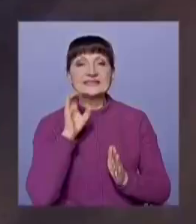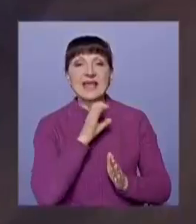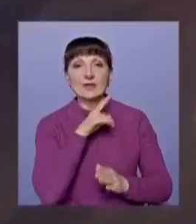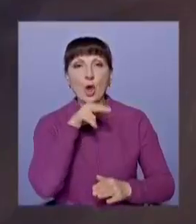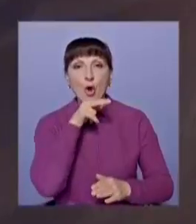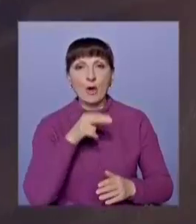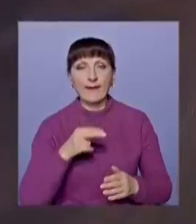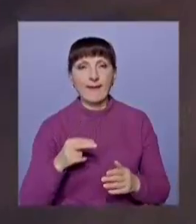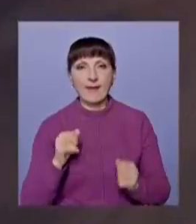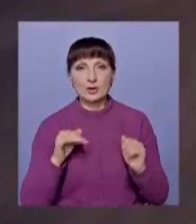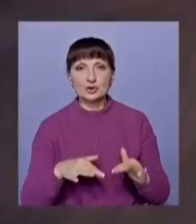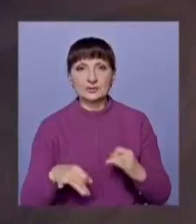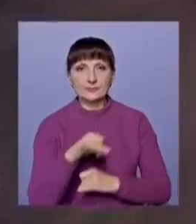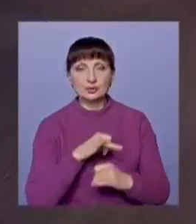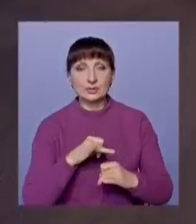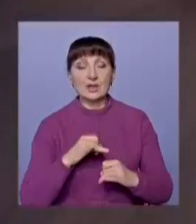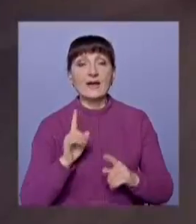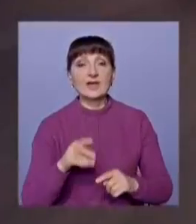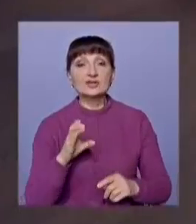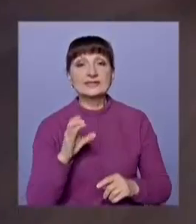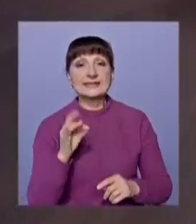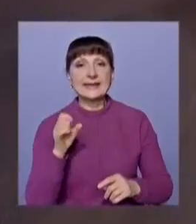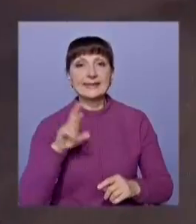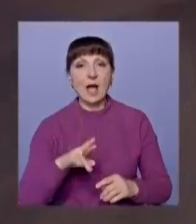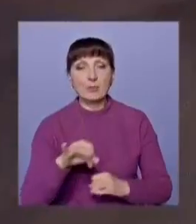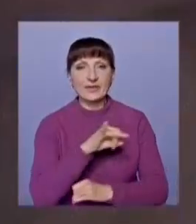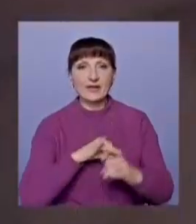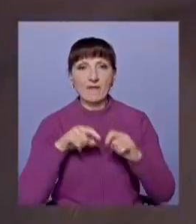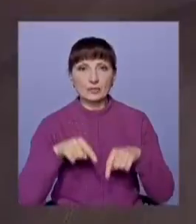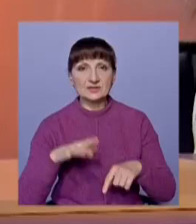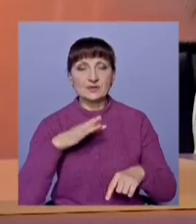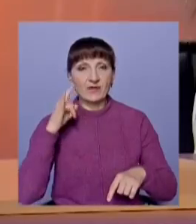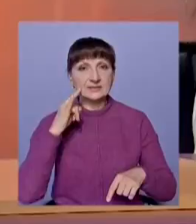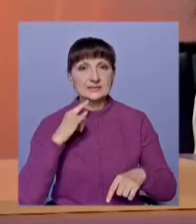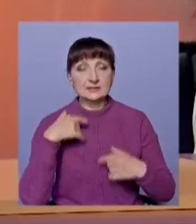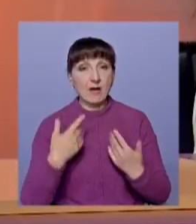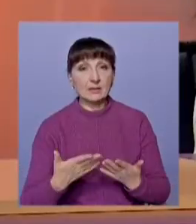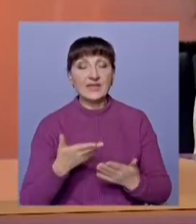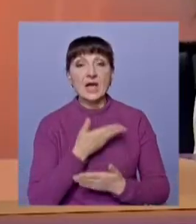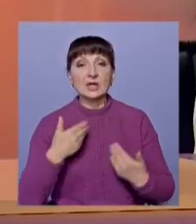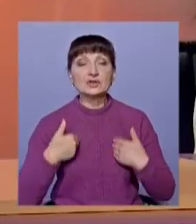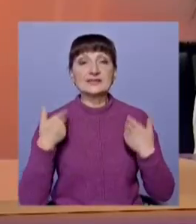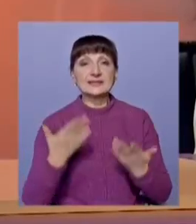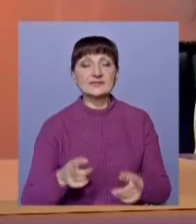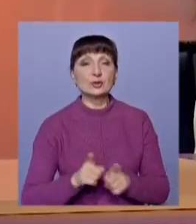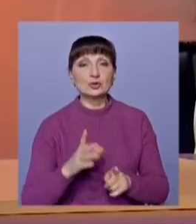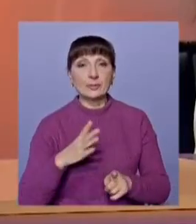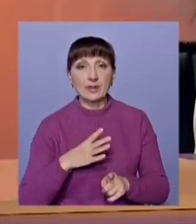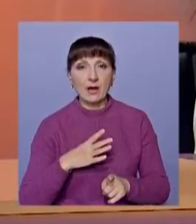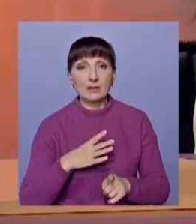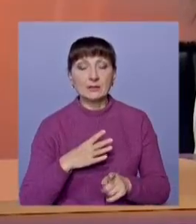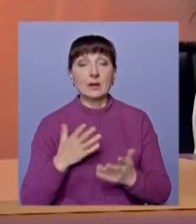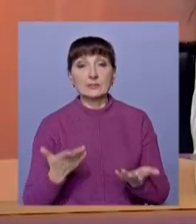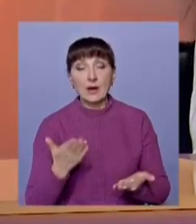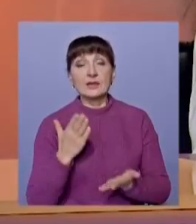течение последних лет проводят межсирийские переговоры. Да. Вот, наша инициатива СНДА также в какой-то степени